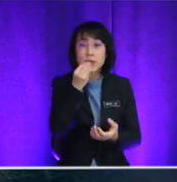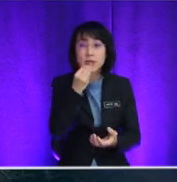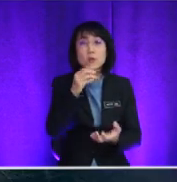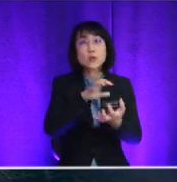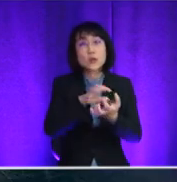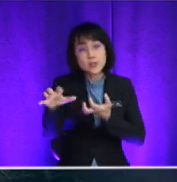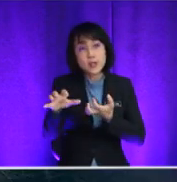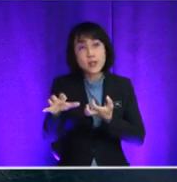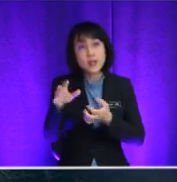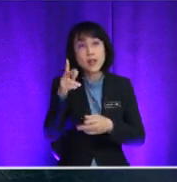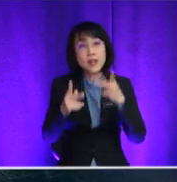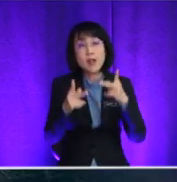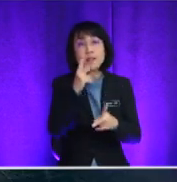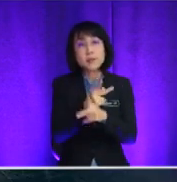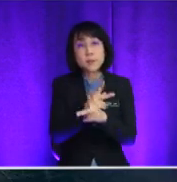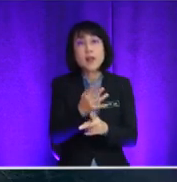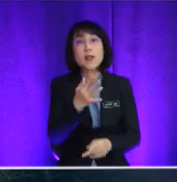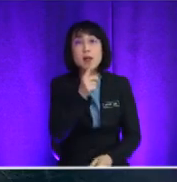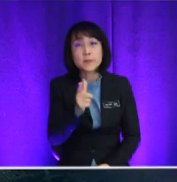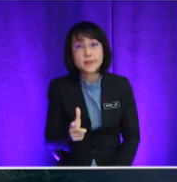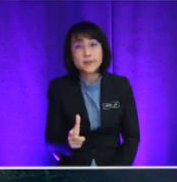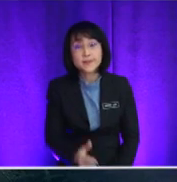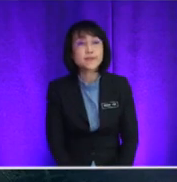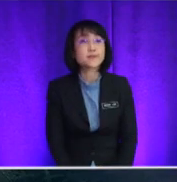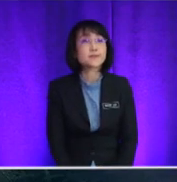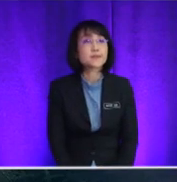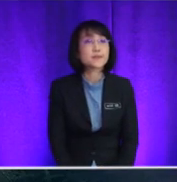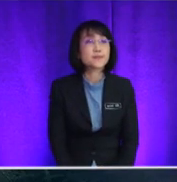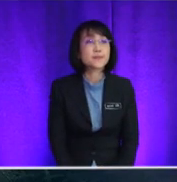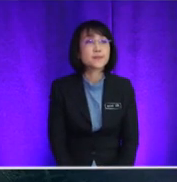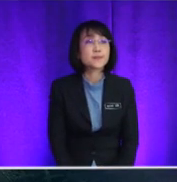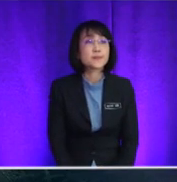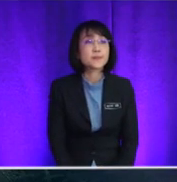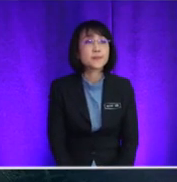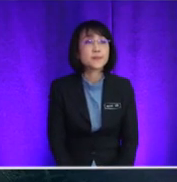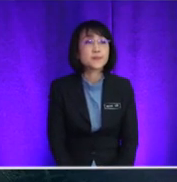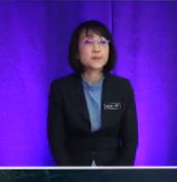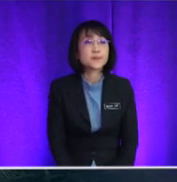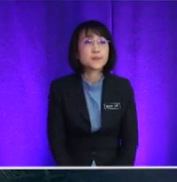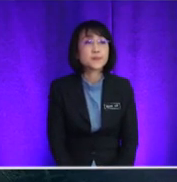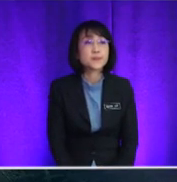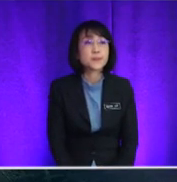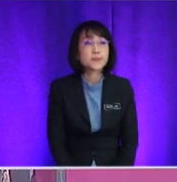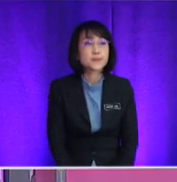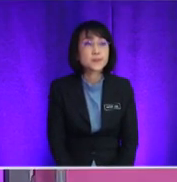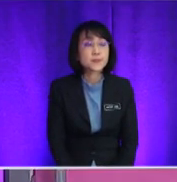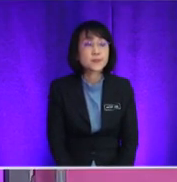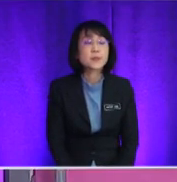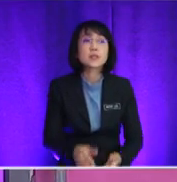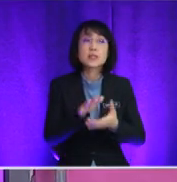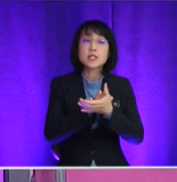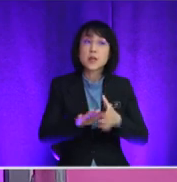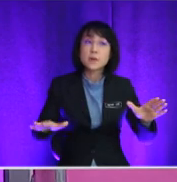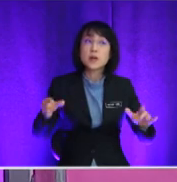jadi ini adalah foto puncaknya so daripada situ juga keselamatan